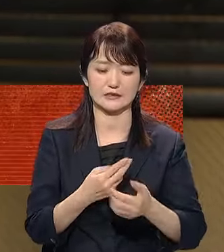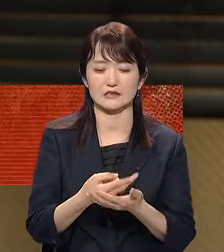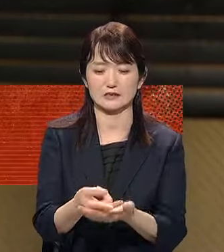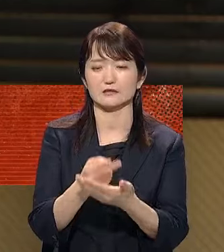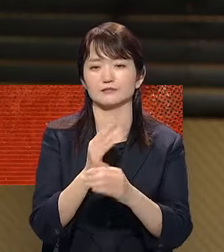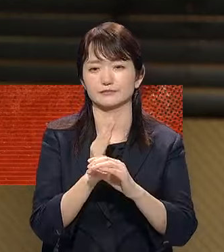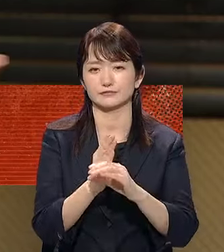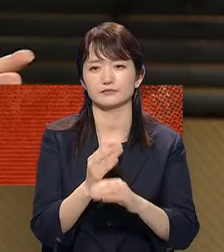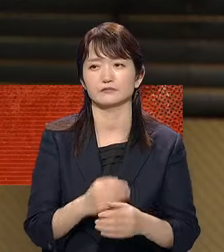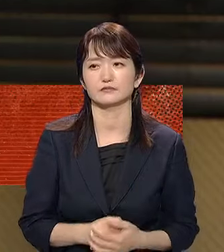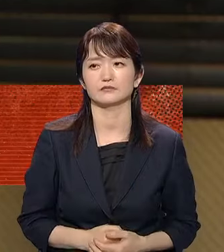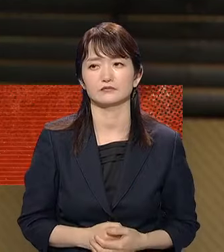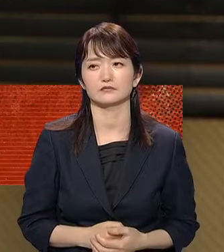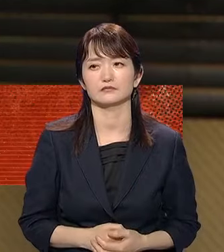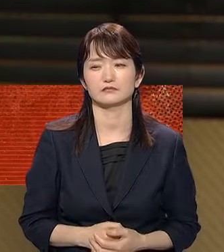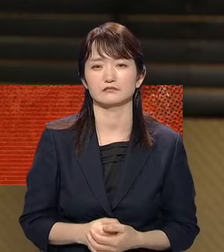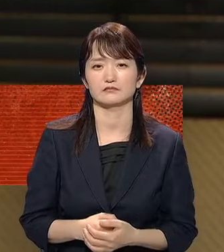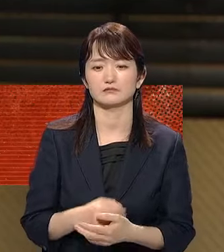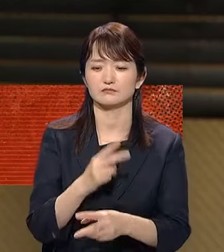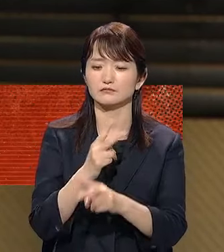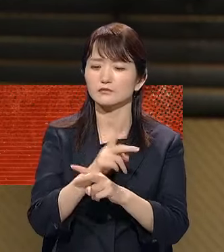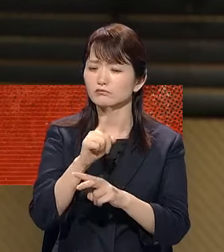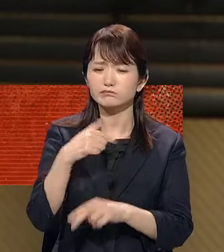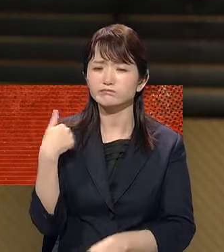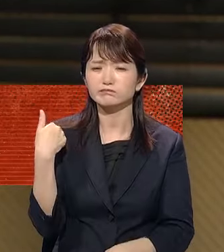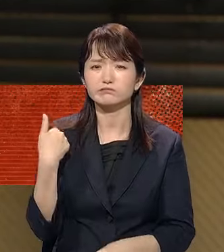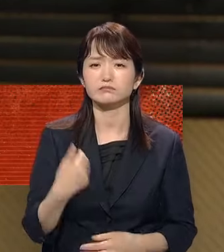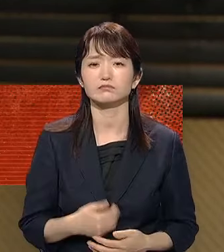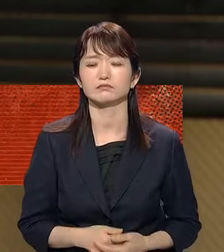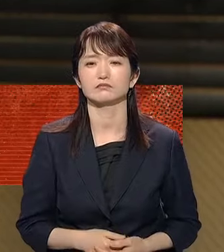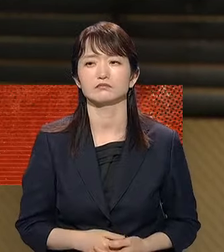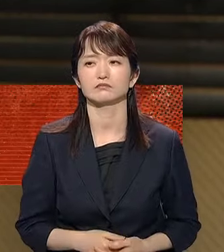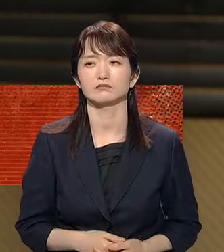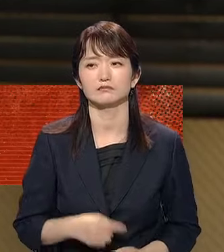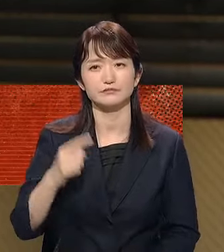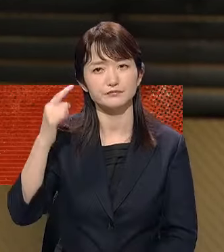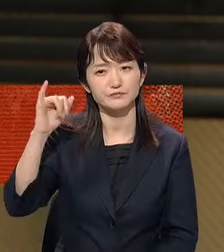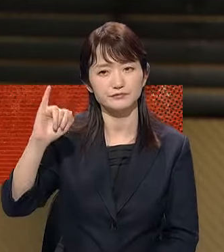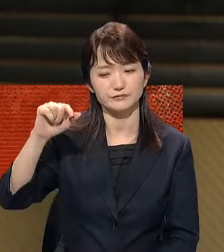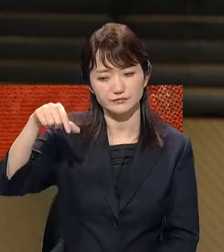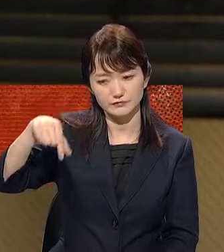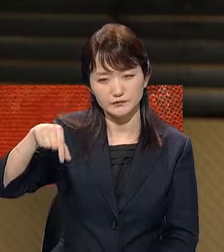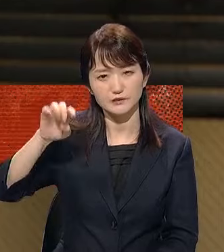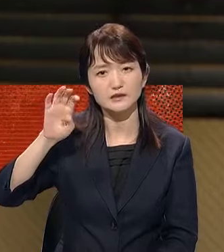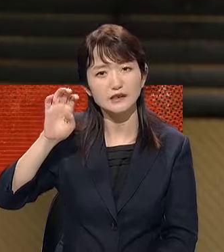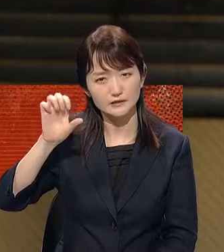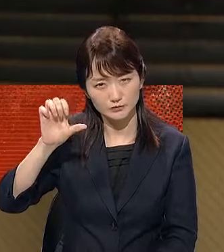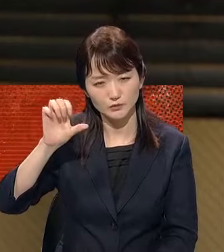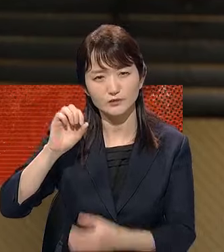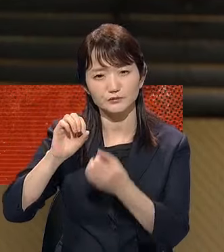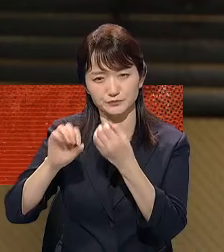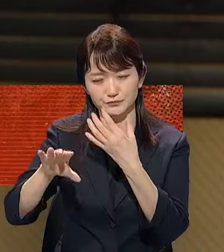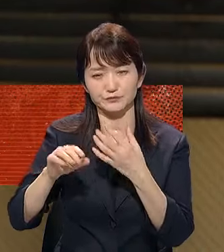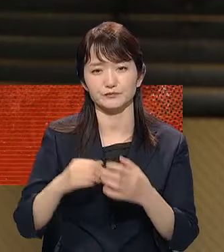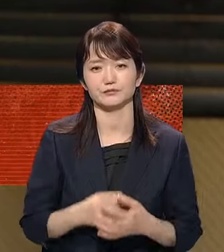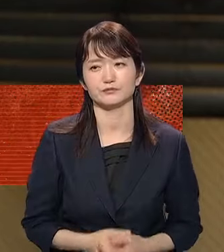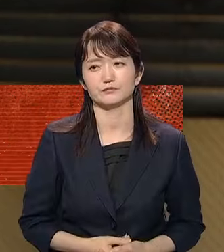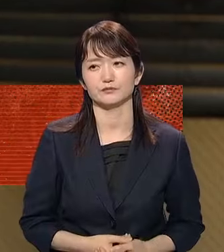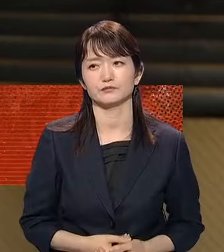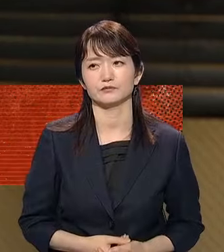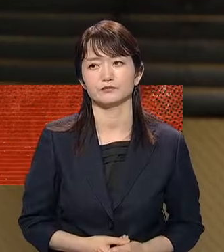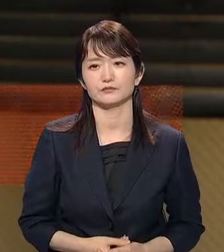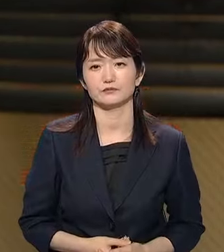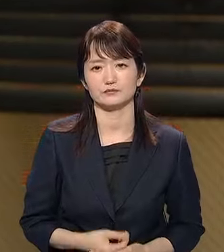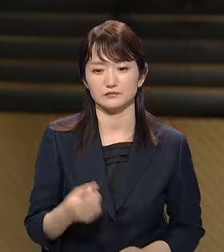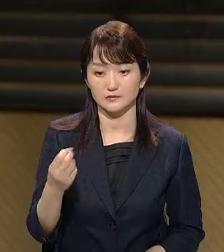중이다라고 얘기합니다. 쇼핑몰 전혀 모른다 그러고요. 그러면서 IQ가 45다라고 얘기하면서 제차